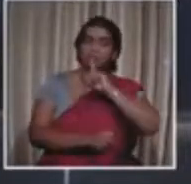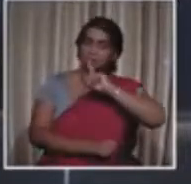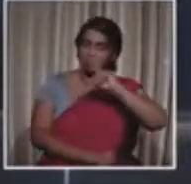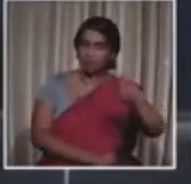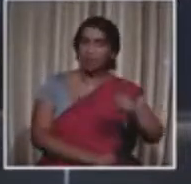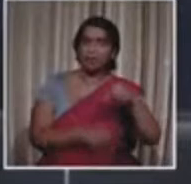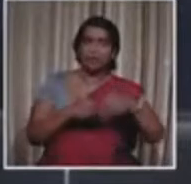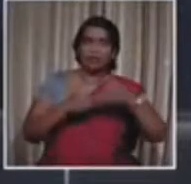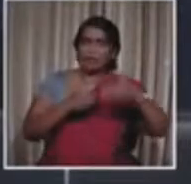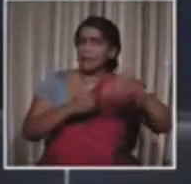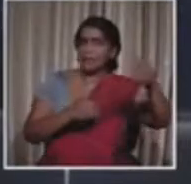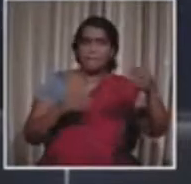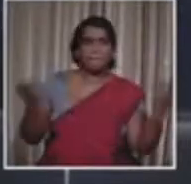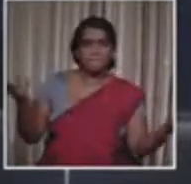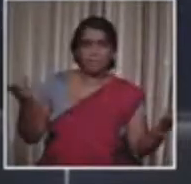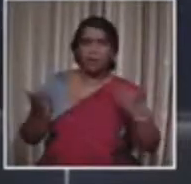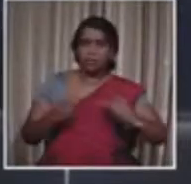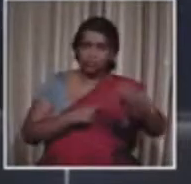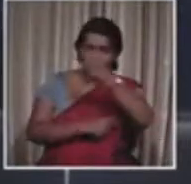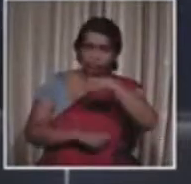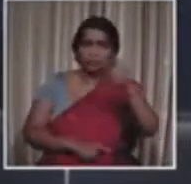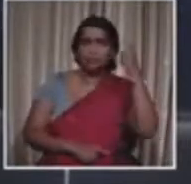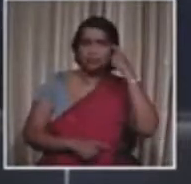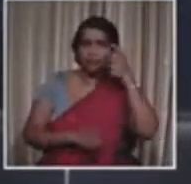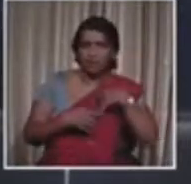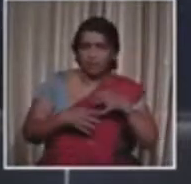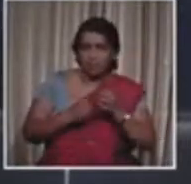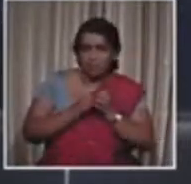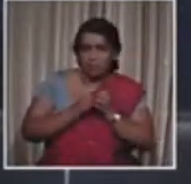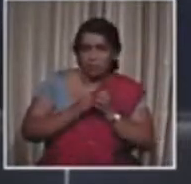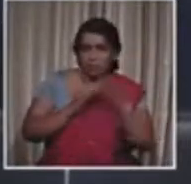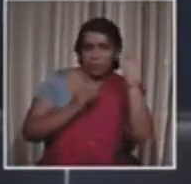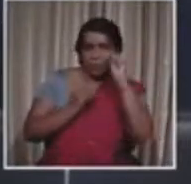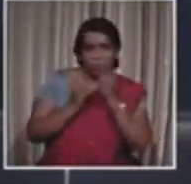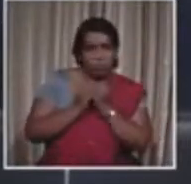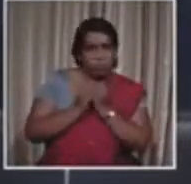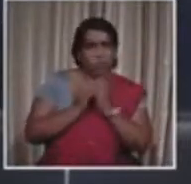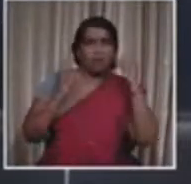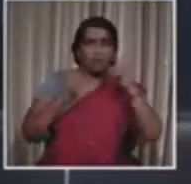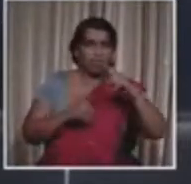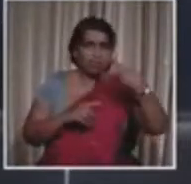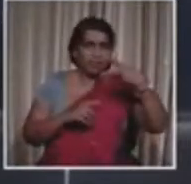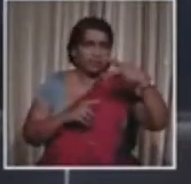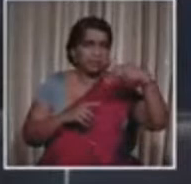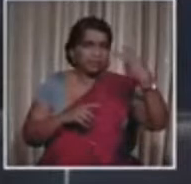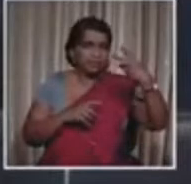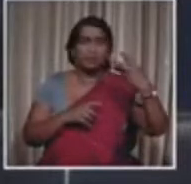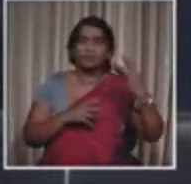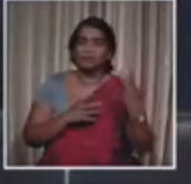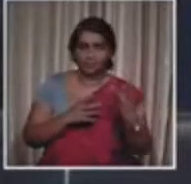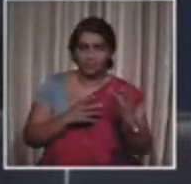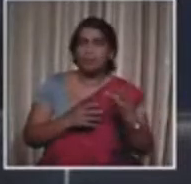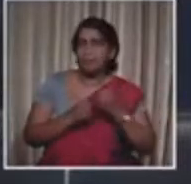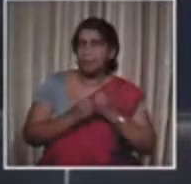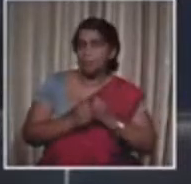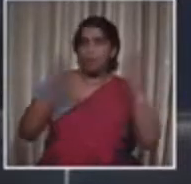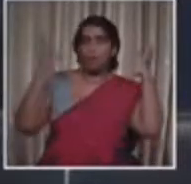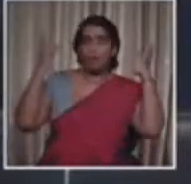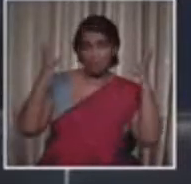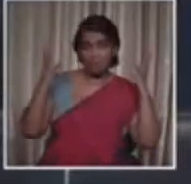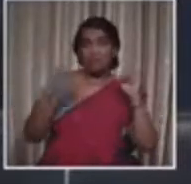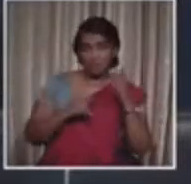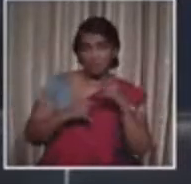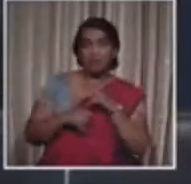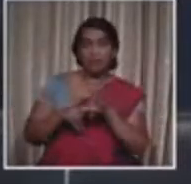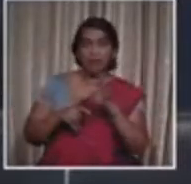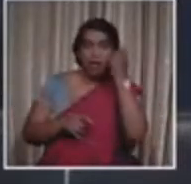මේක තවත් යන්න බෑ. අපි ඔක්කොම දන්නවා පිපිරෙන තත්වයකට අපි ඇවිල්ලා ඉන්නේ. තව දවස්වත් දෙකක් මේක ගියොත්. ඉතින් අපි මේ ගැන කතා කරන